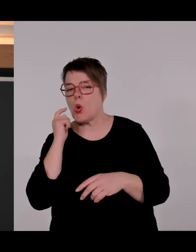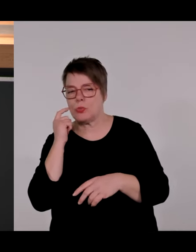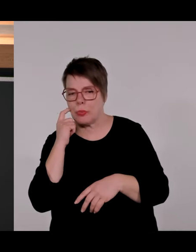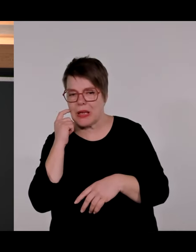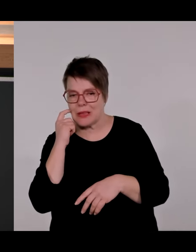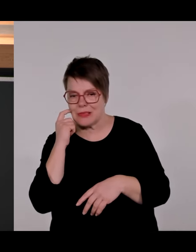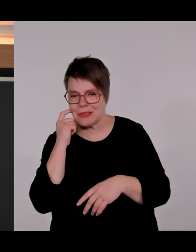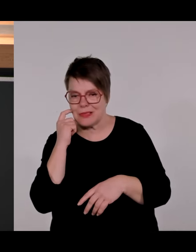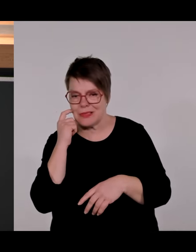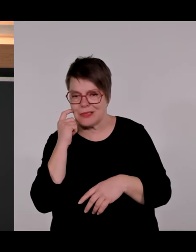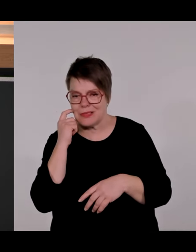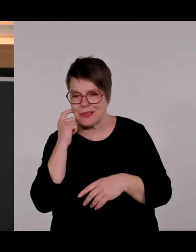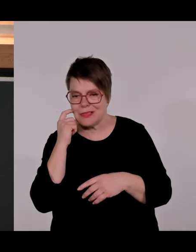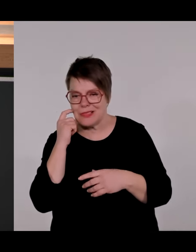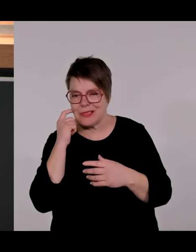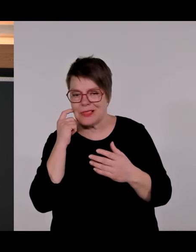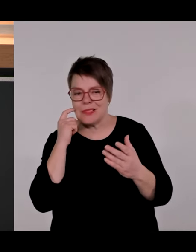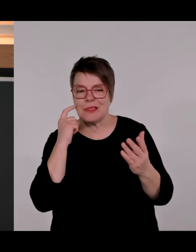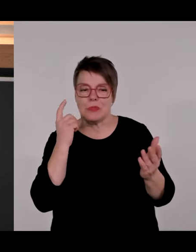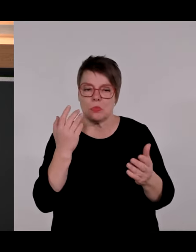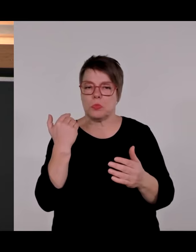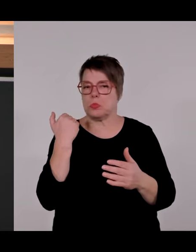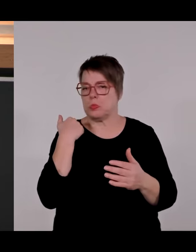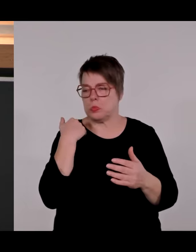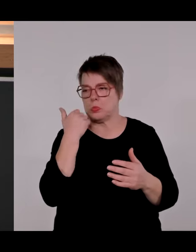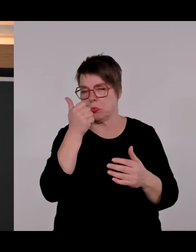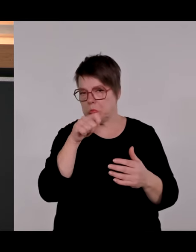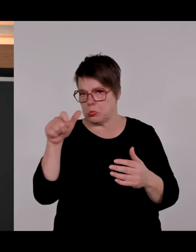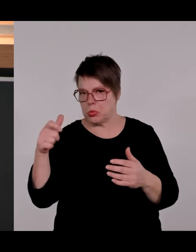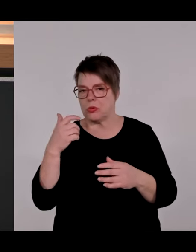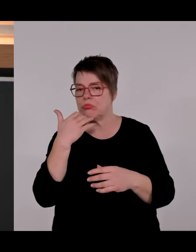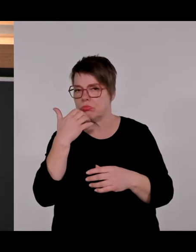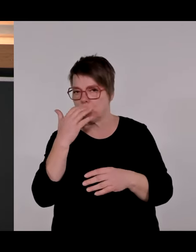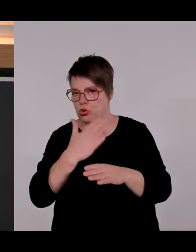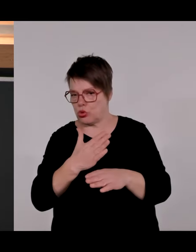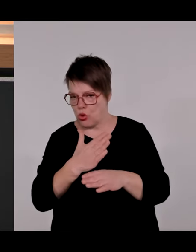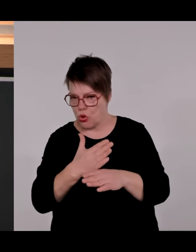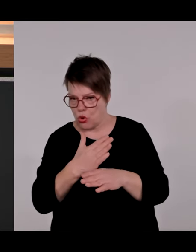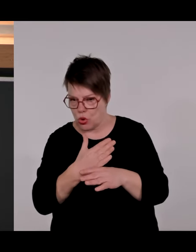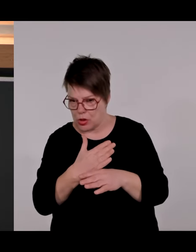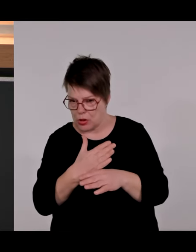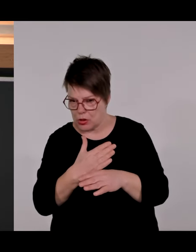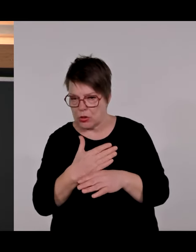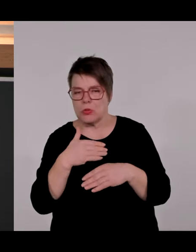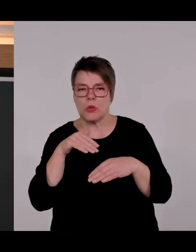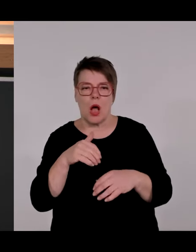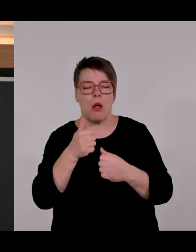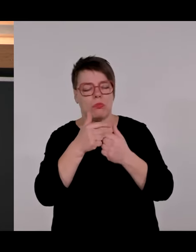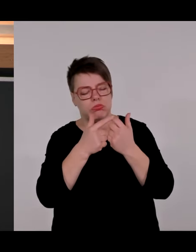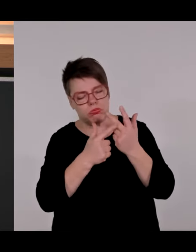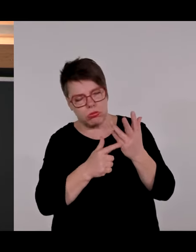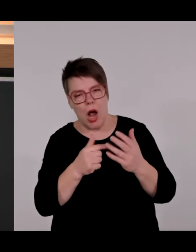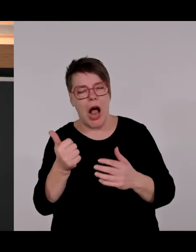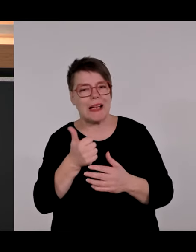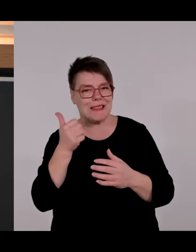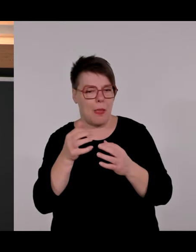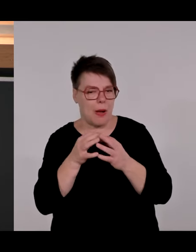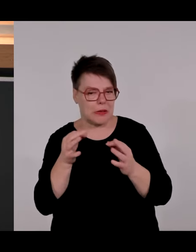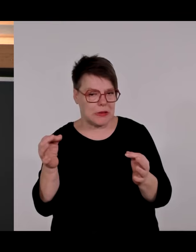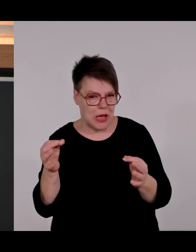gab unzählige Einzelmaßnahmen, sehr häufig nicht koordiniert, durchaus mit